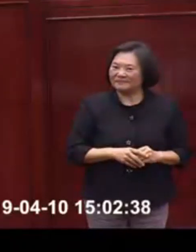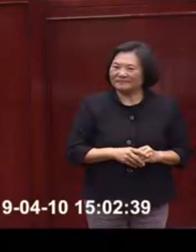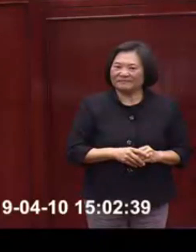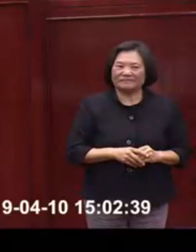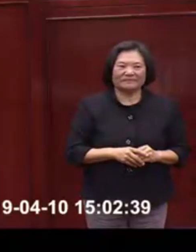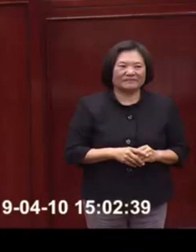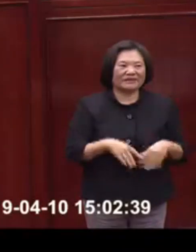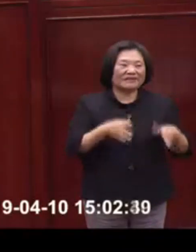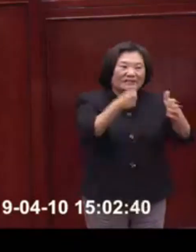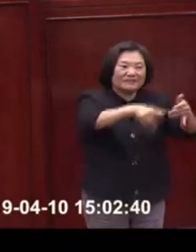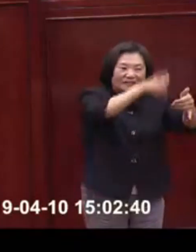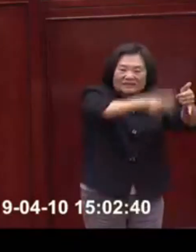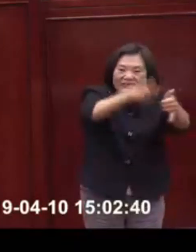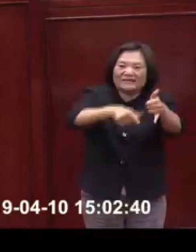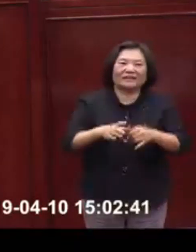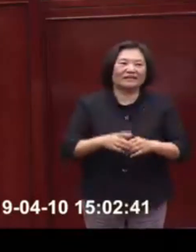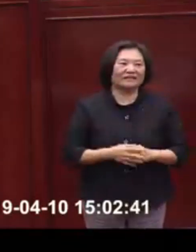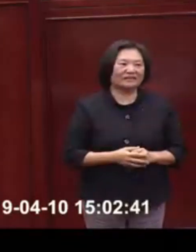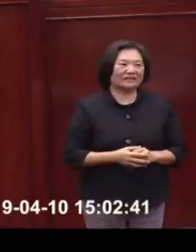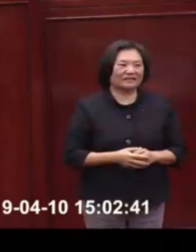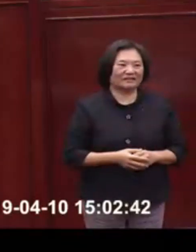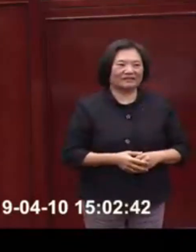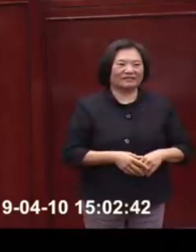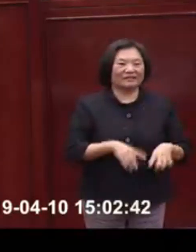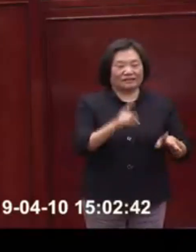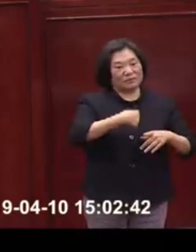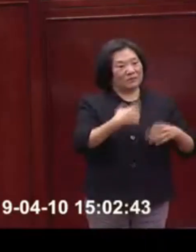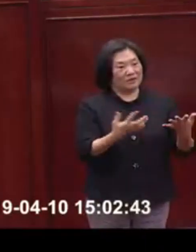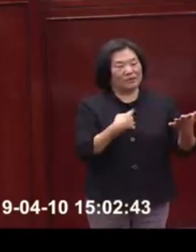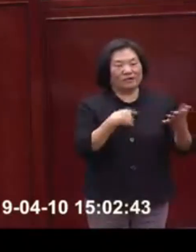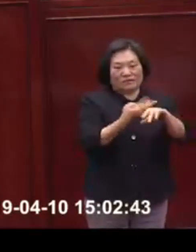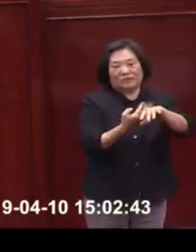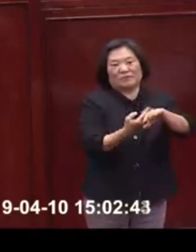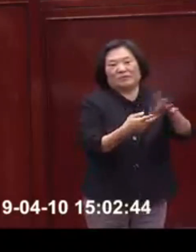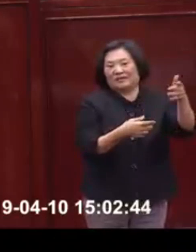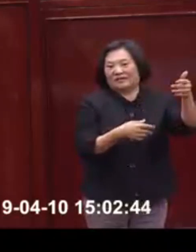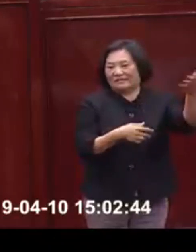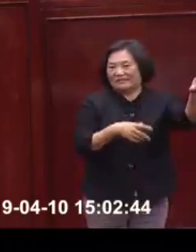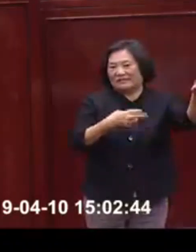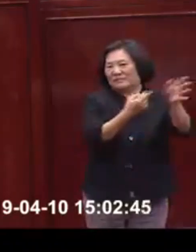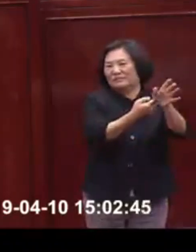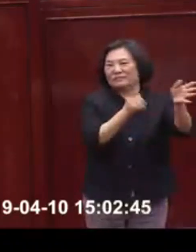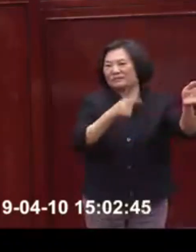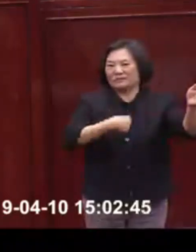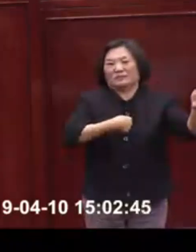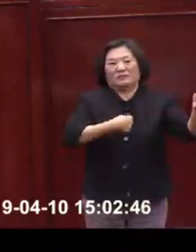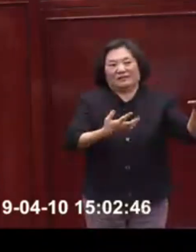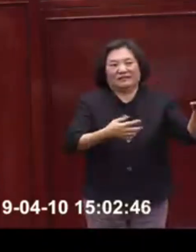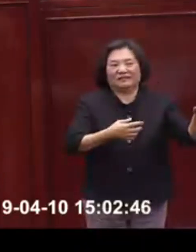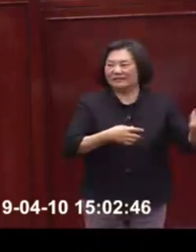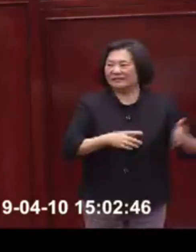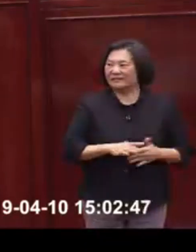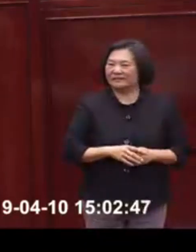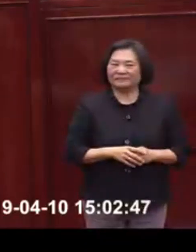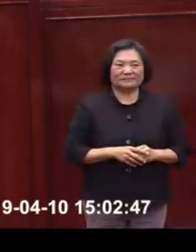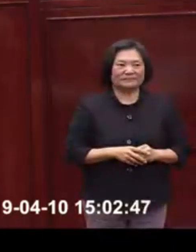好了，当事人道歉，所以你有、哦，不会了，我们两个。不会啊，我跟你